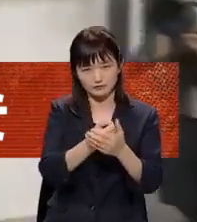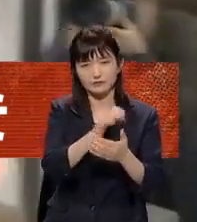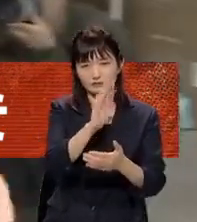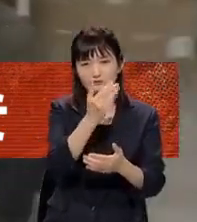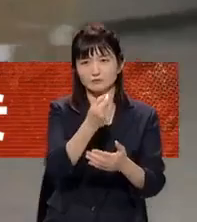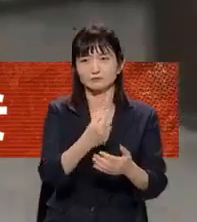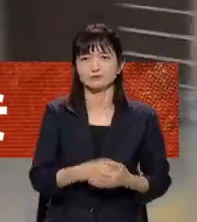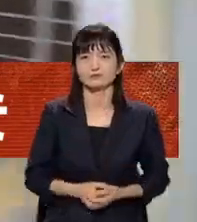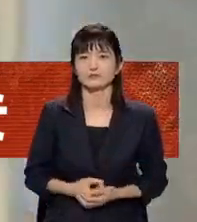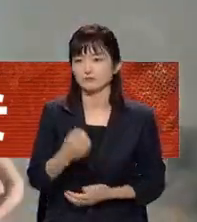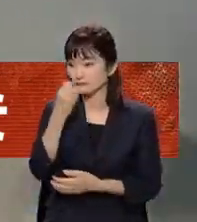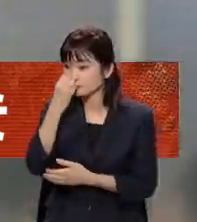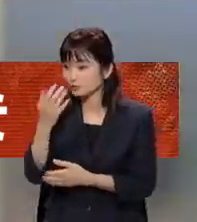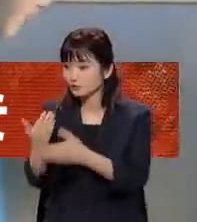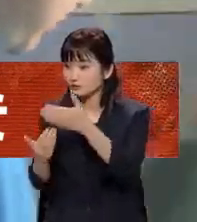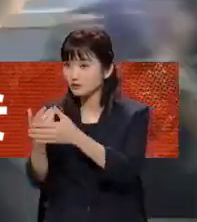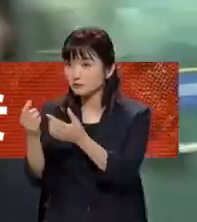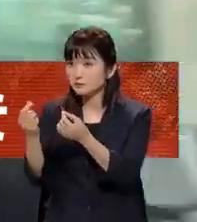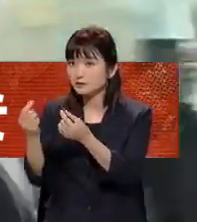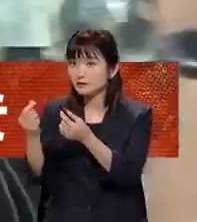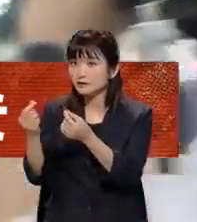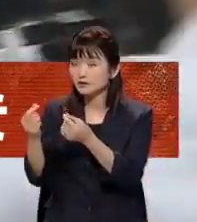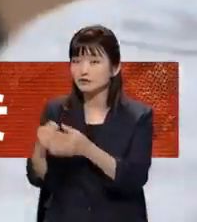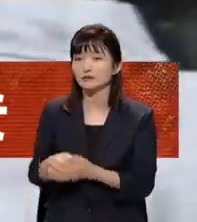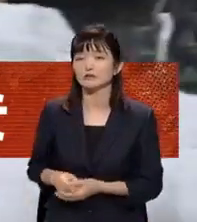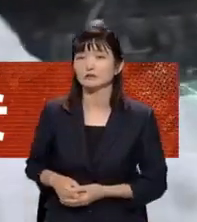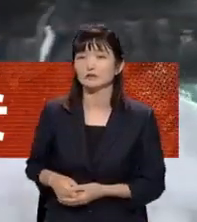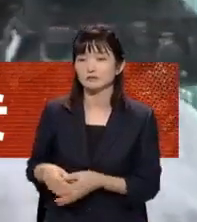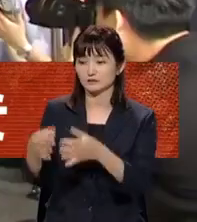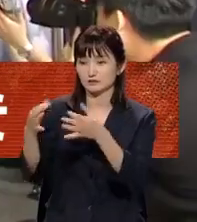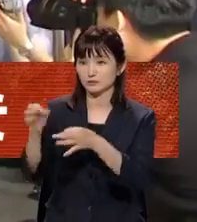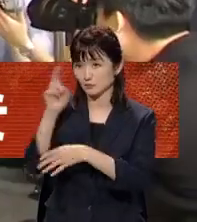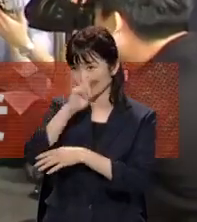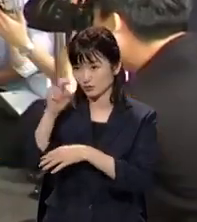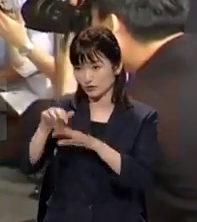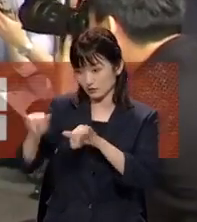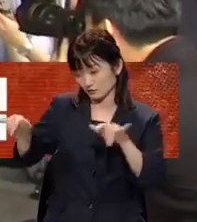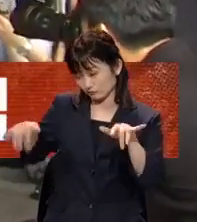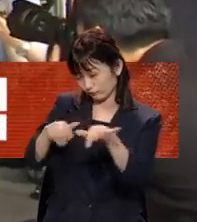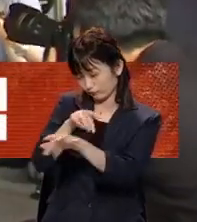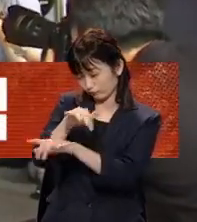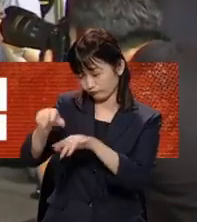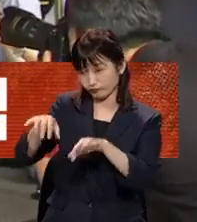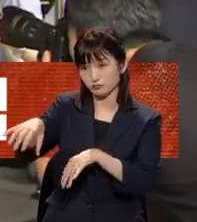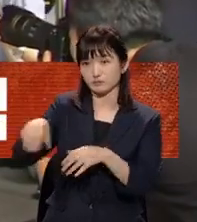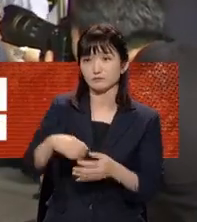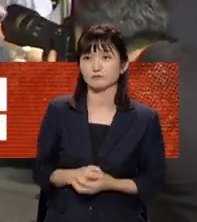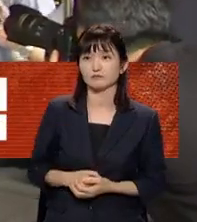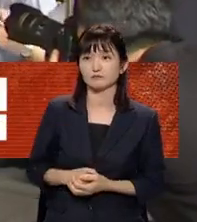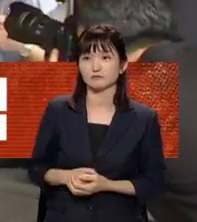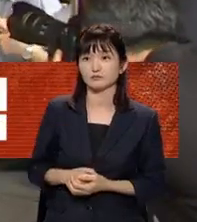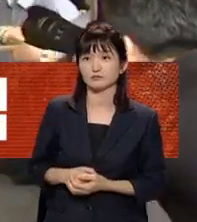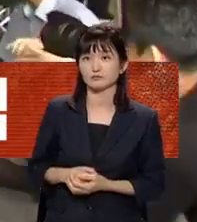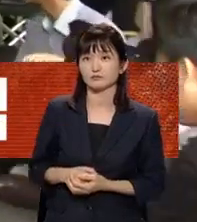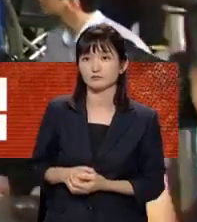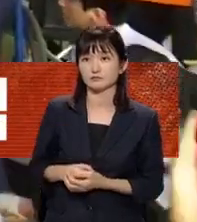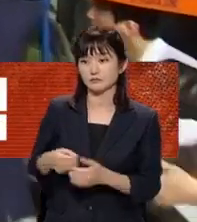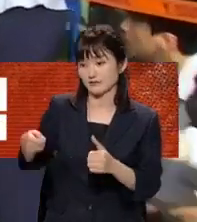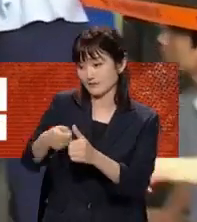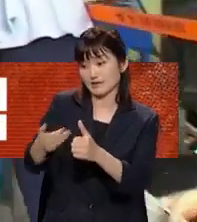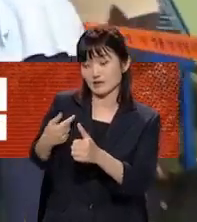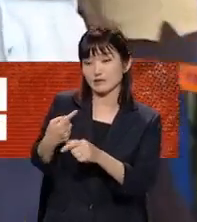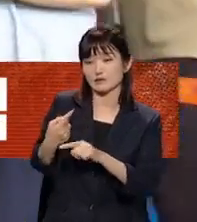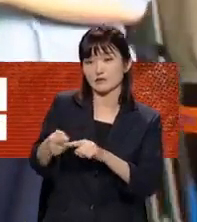비슷한 면도 지금 많습니다 금요일 오후에 사람이 많은 상가가 있는 곳이었다는 거 범행정의 흉기를 구했다는 거 그리고